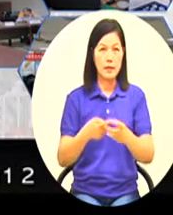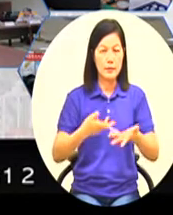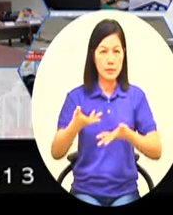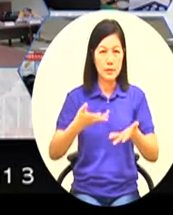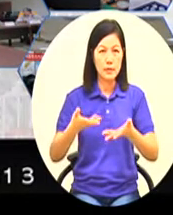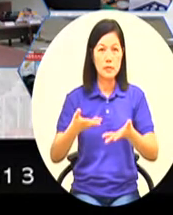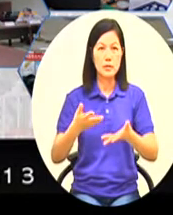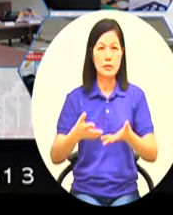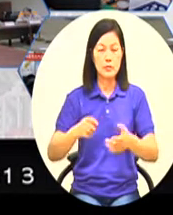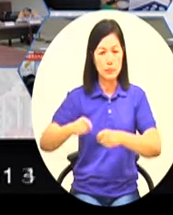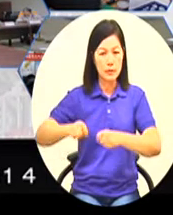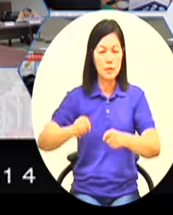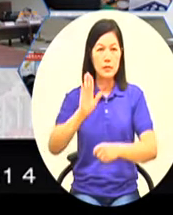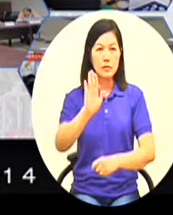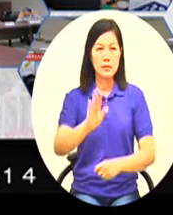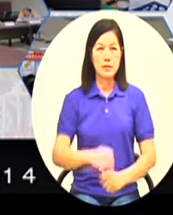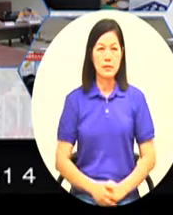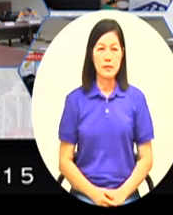划。